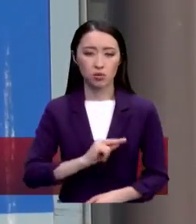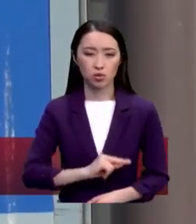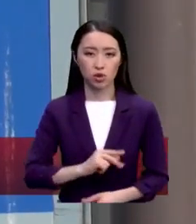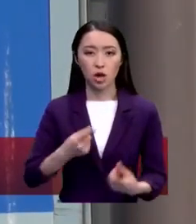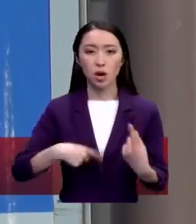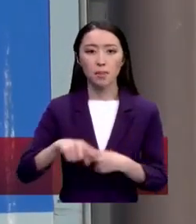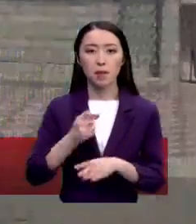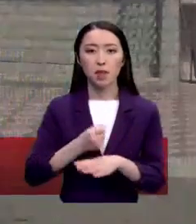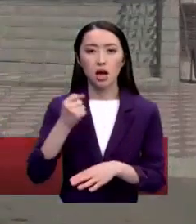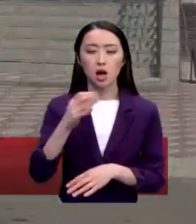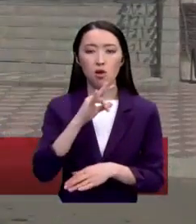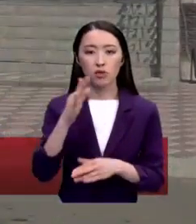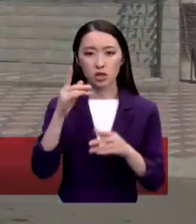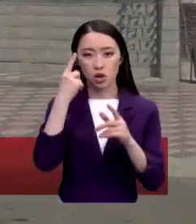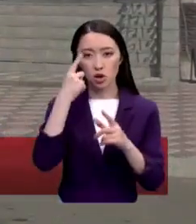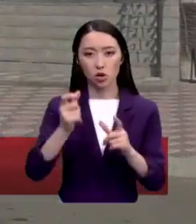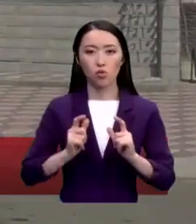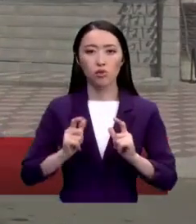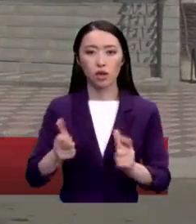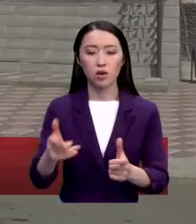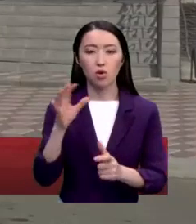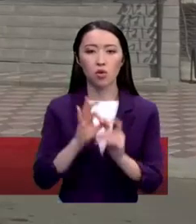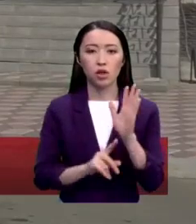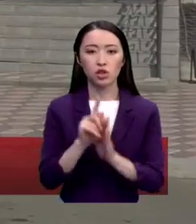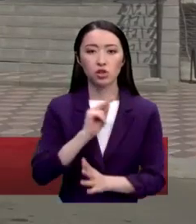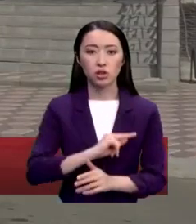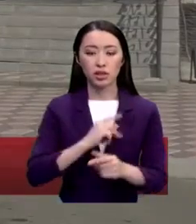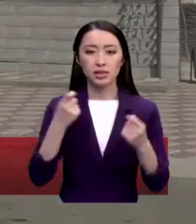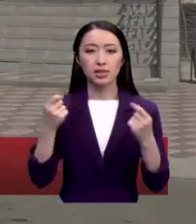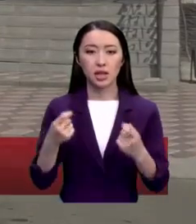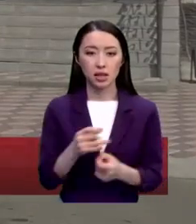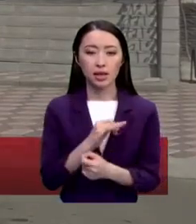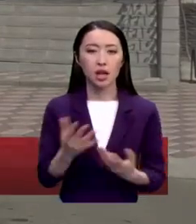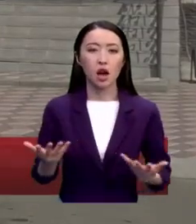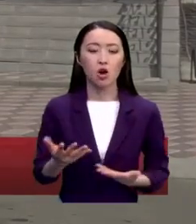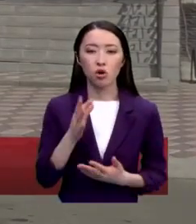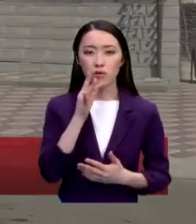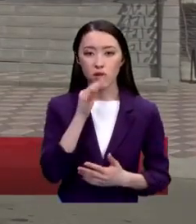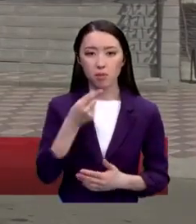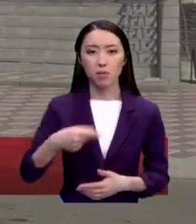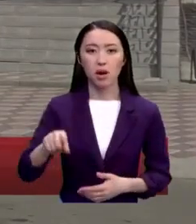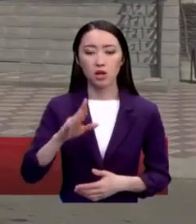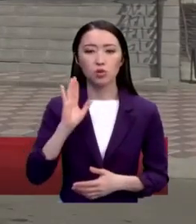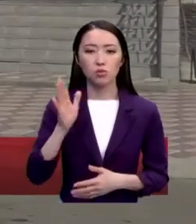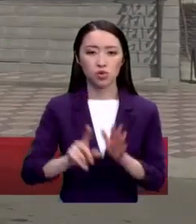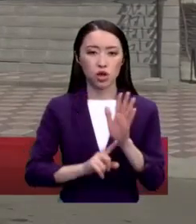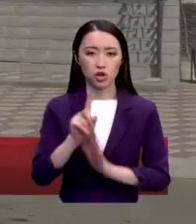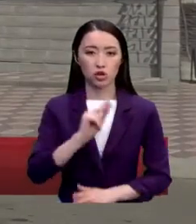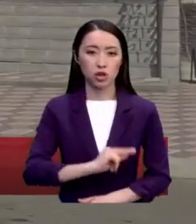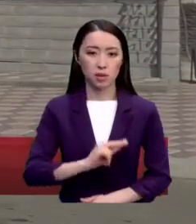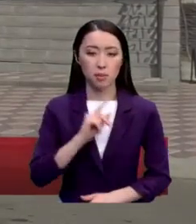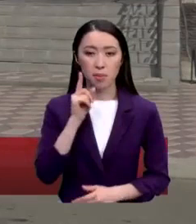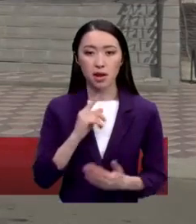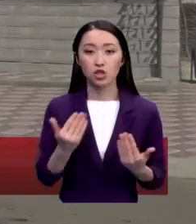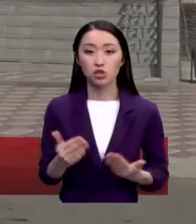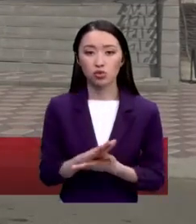Мы направили официальное уведомление о начале работы, согласовании, и какое время они будут приступить к работе. Пока на